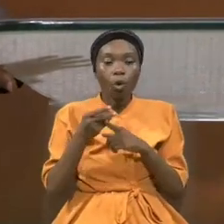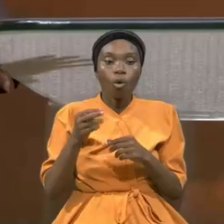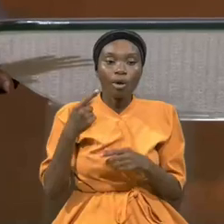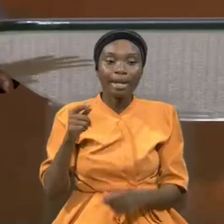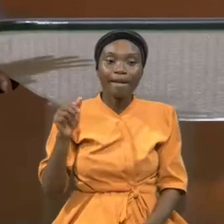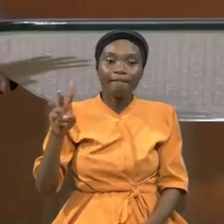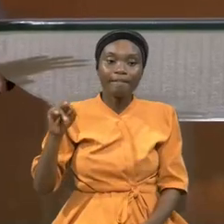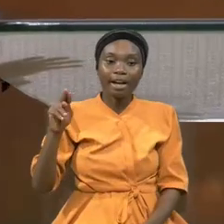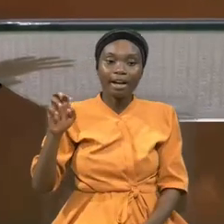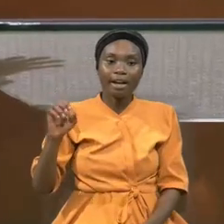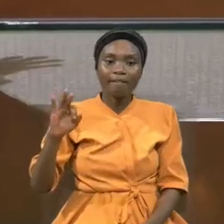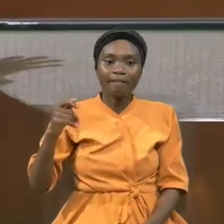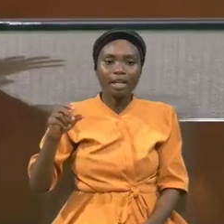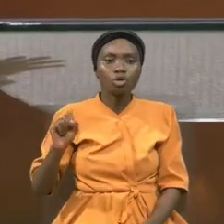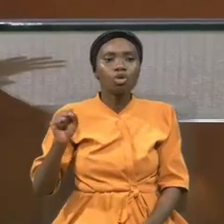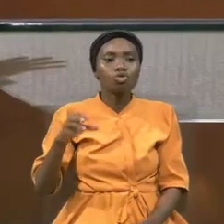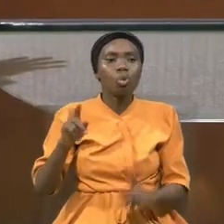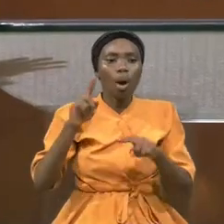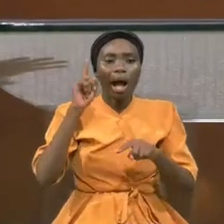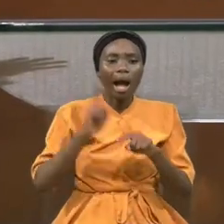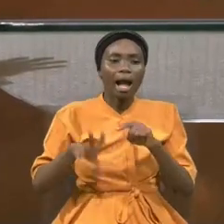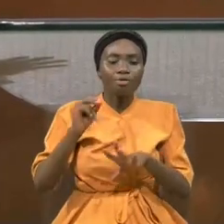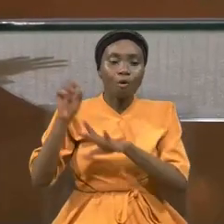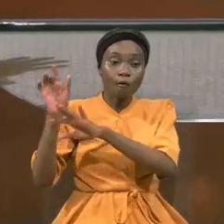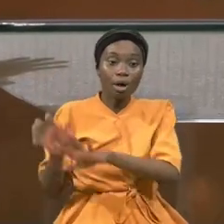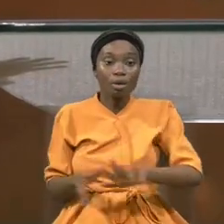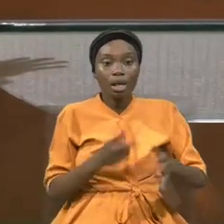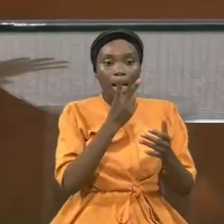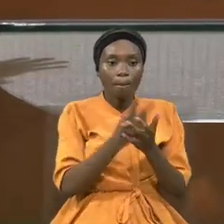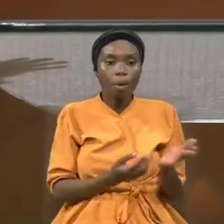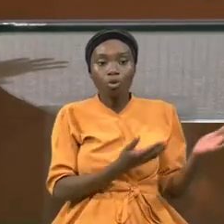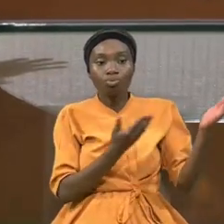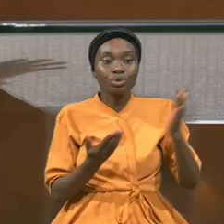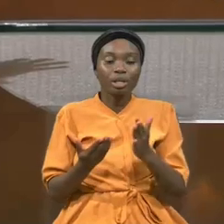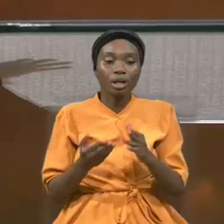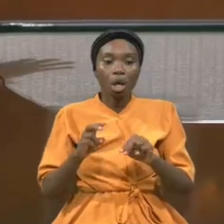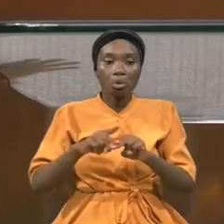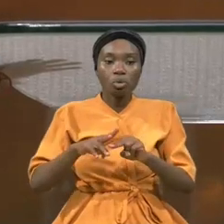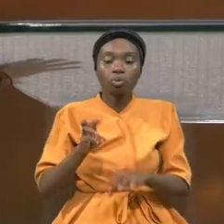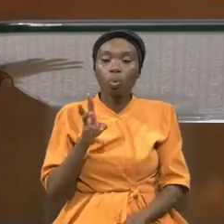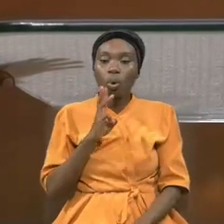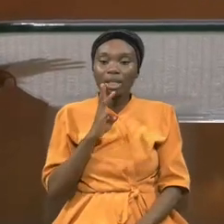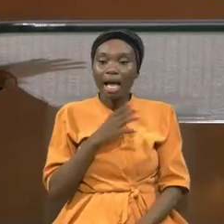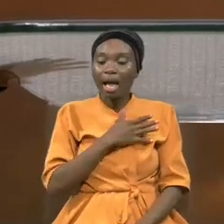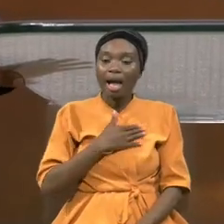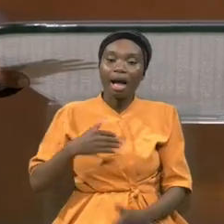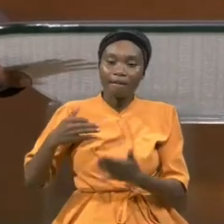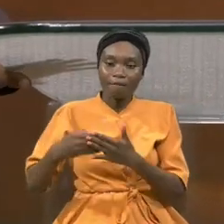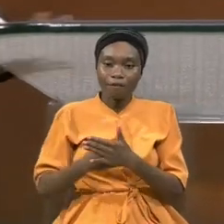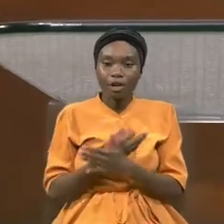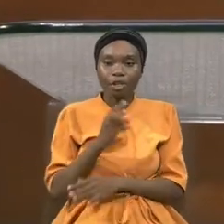vigne des figues? De l'eau salée ne peut pas non plus produire de l'eau